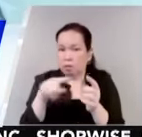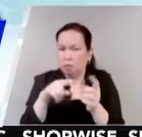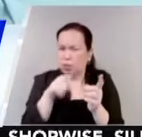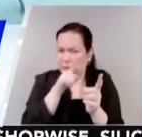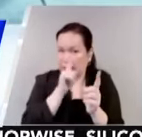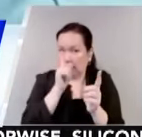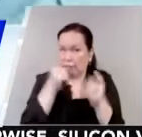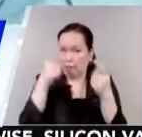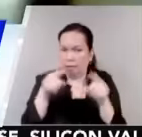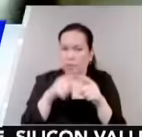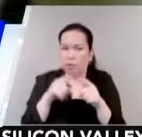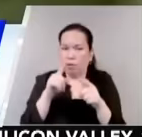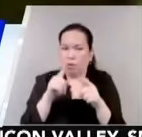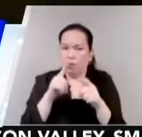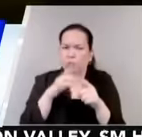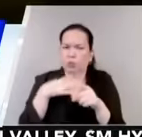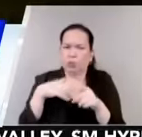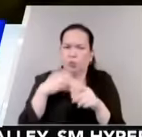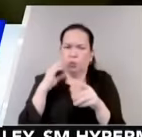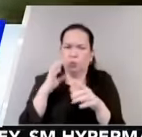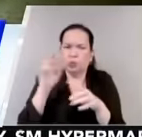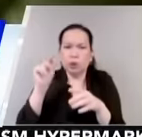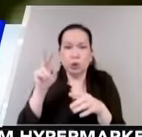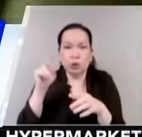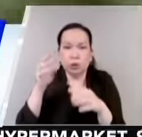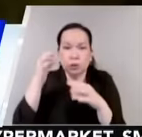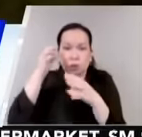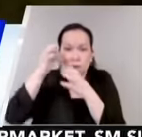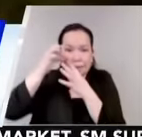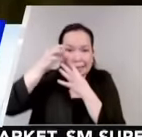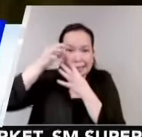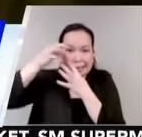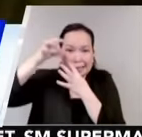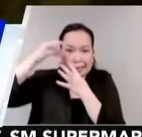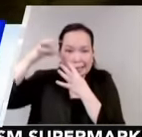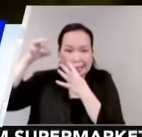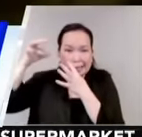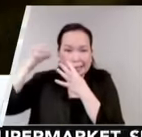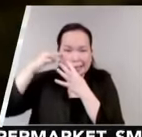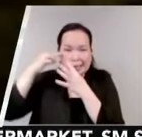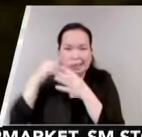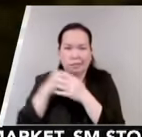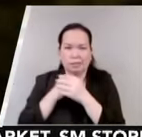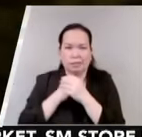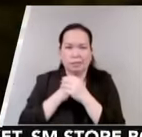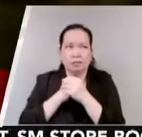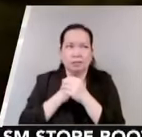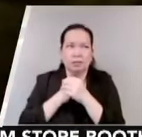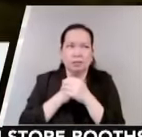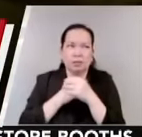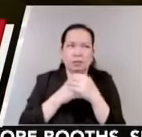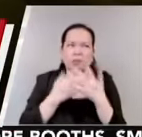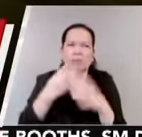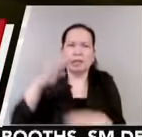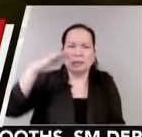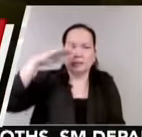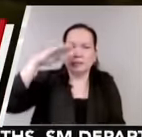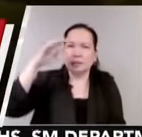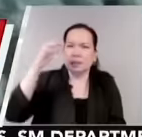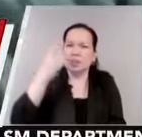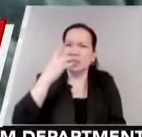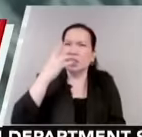isa, 13 tahi sa ilalim ng mata ang kailangan gawin. Mga matalas siguro sir, kasi di ko siya naramdaman sir na ito